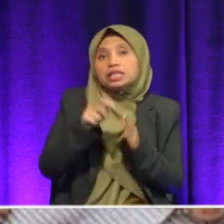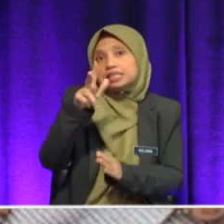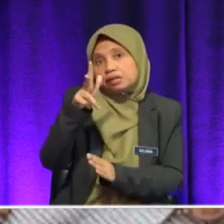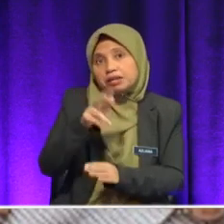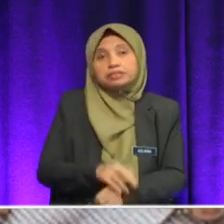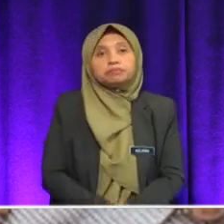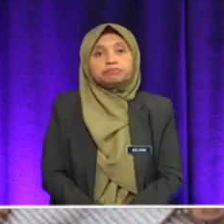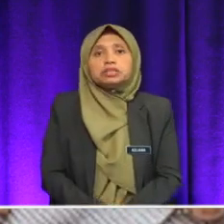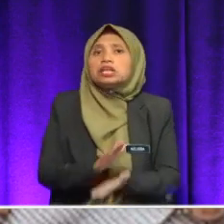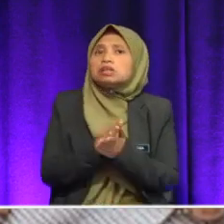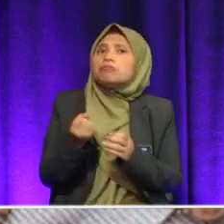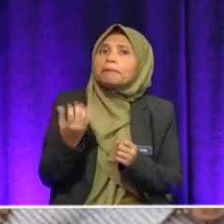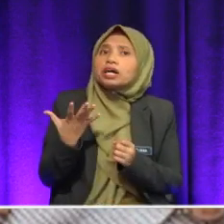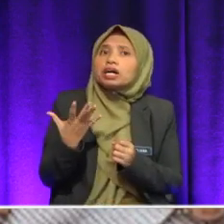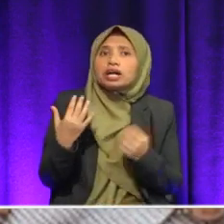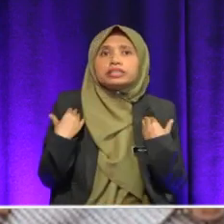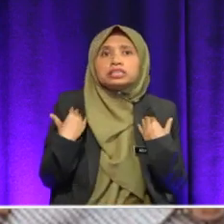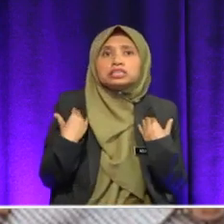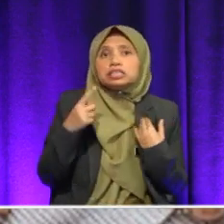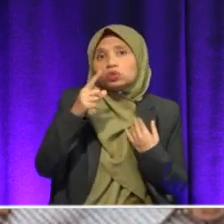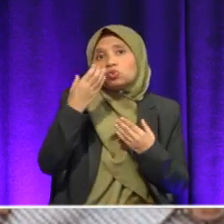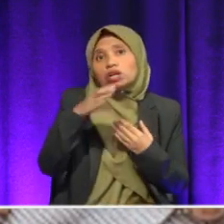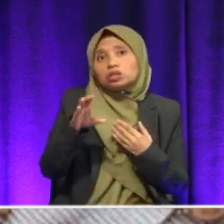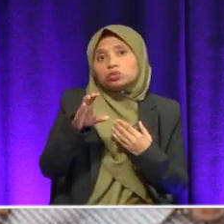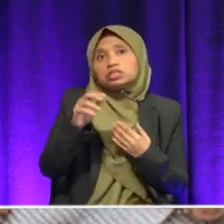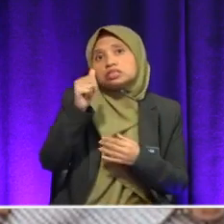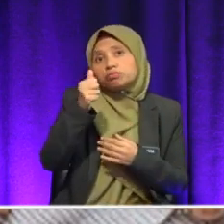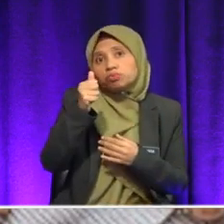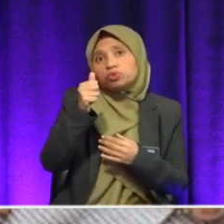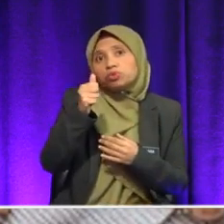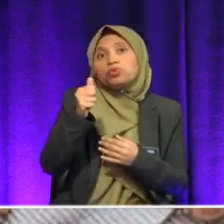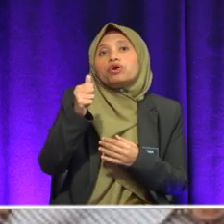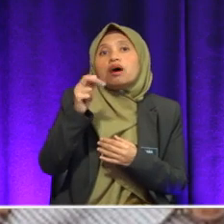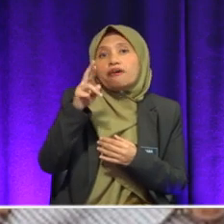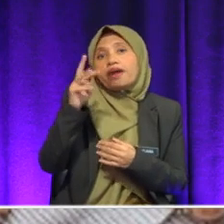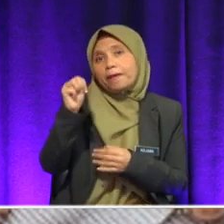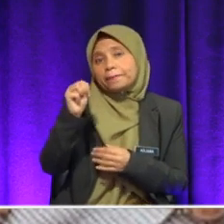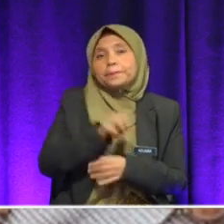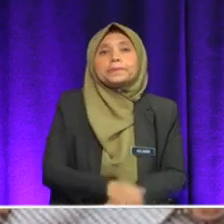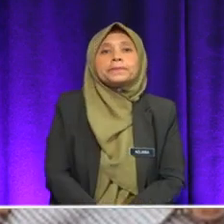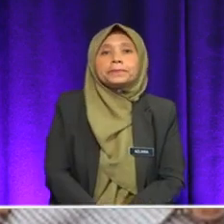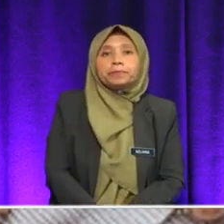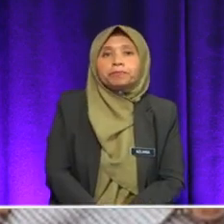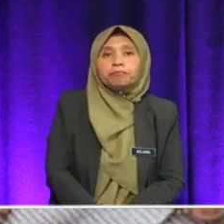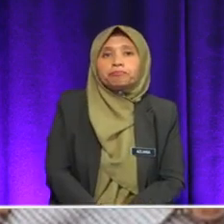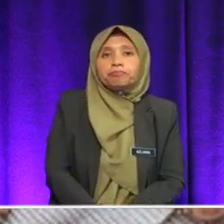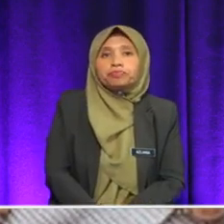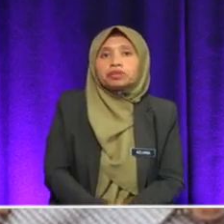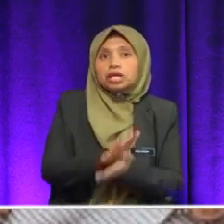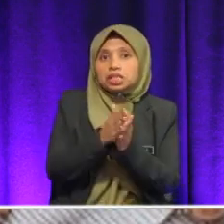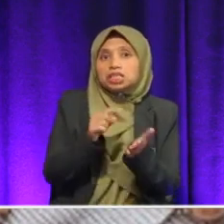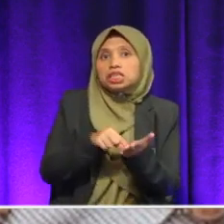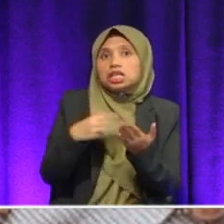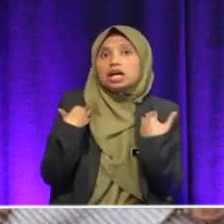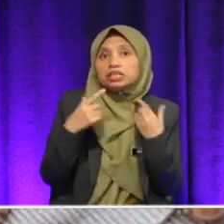memiliki hitung semua sekali adalah 110 Ringgit Oke jadi ini adalah